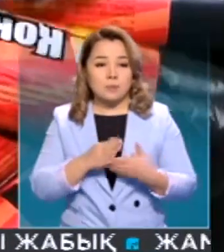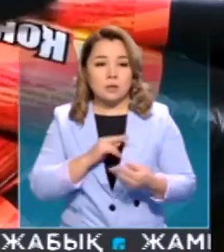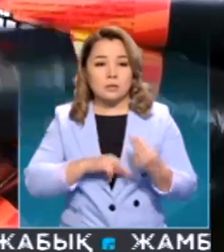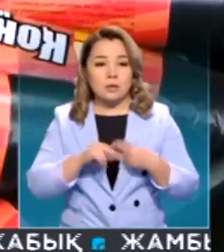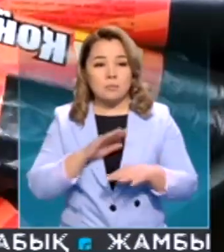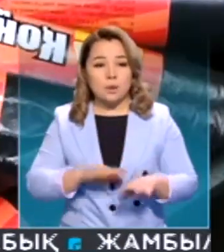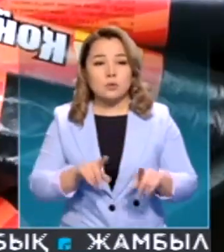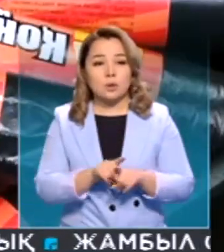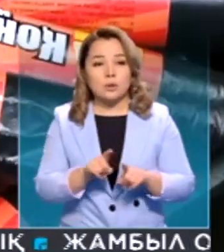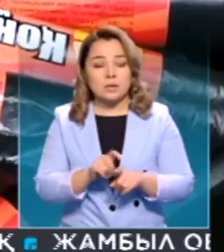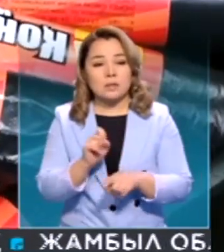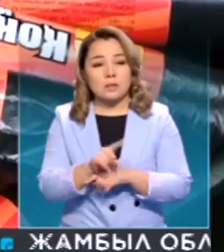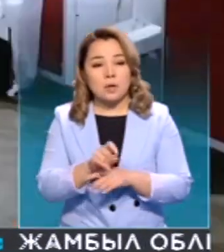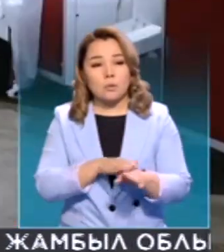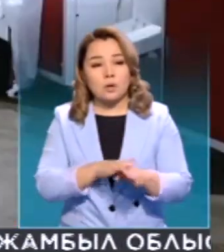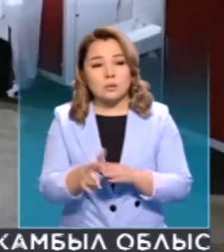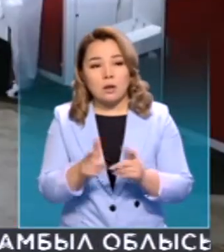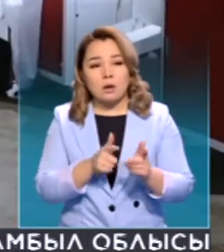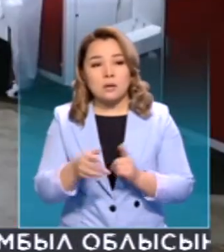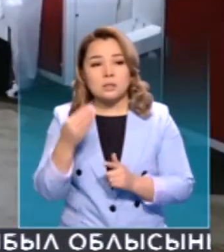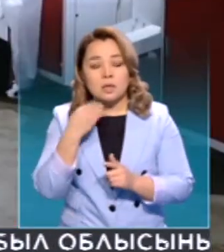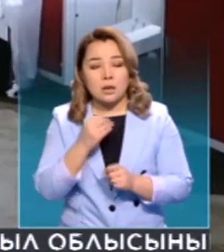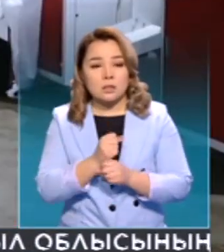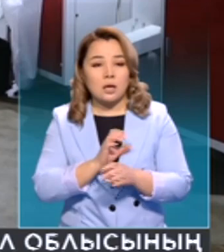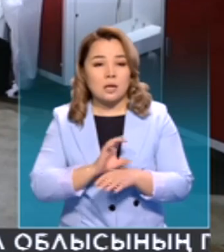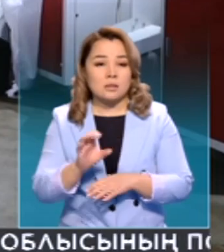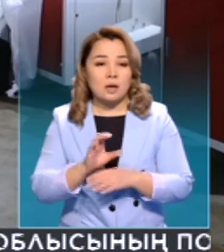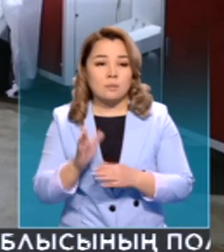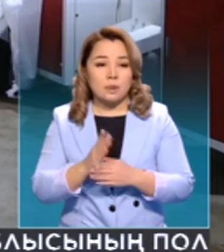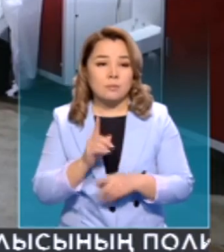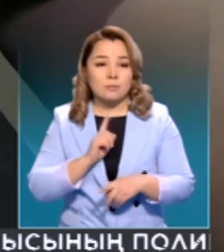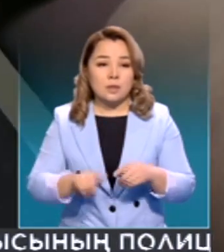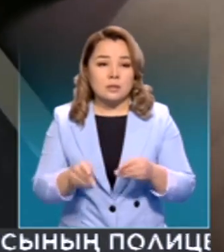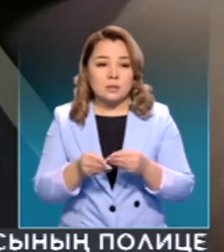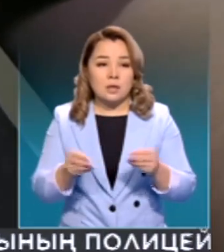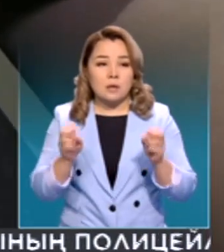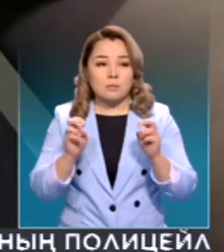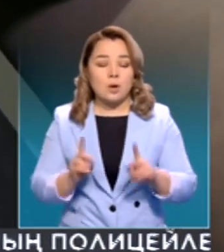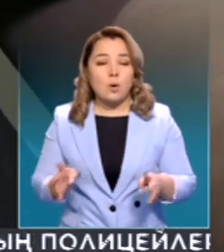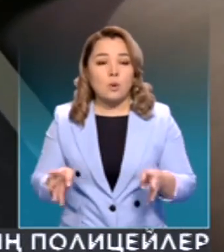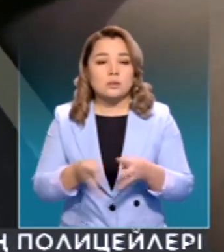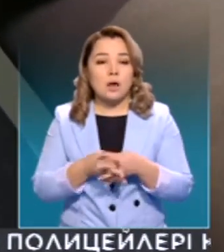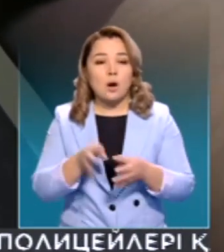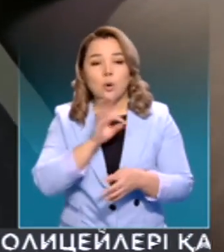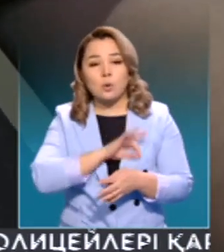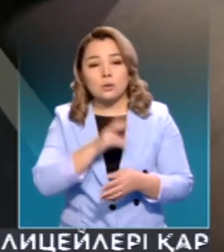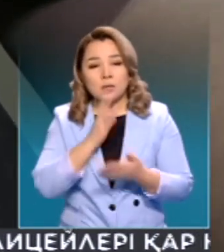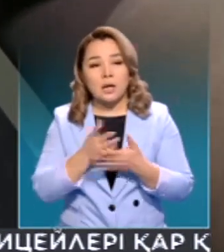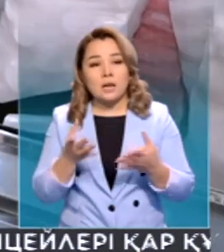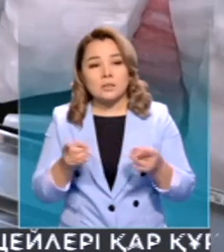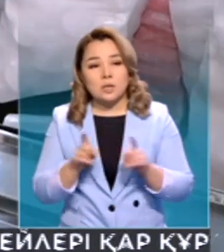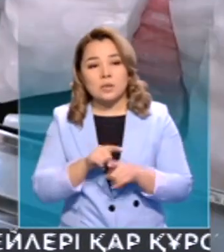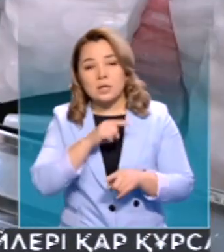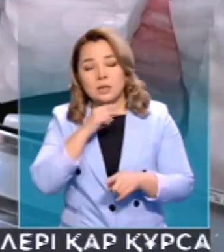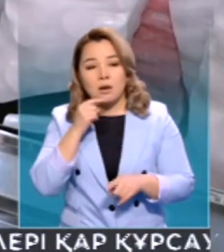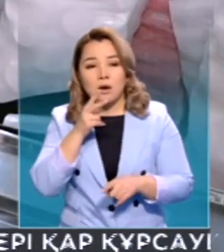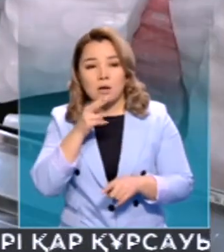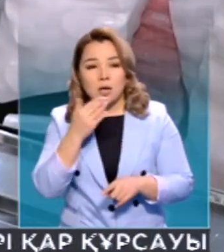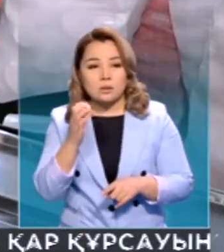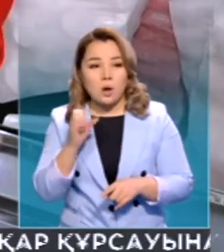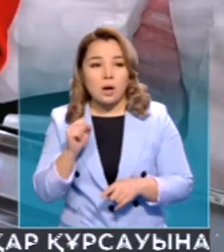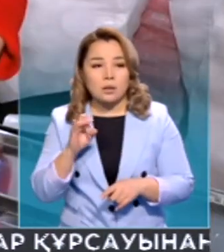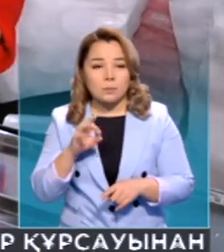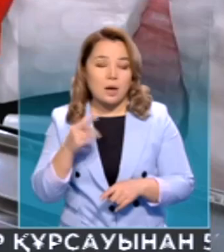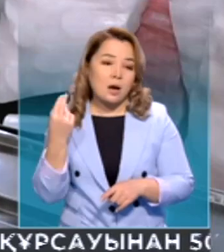сауда орындарының да тапсырысын орындап, сапалы өнім шығарады. Өткені тез ыдыратуға арналған қоспаларды қолданады. Шикізат Ресей, Корея, Сауд